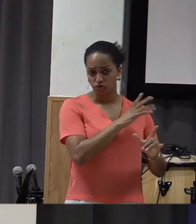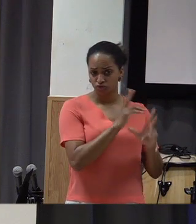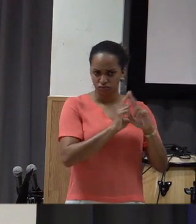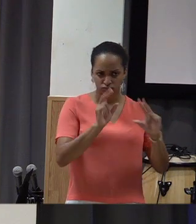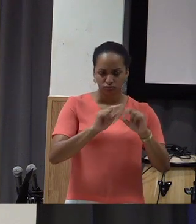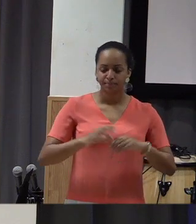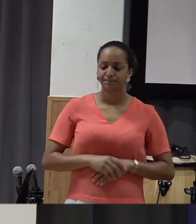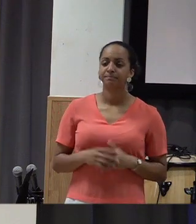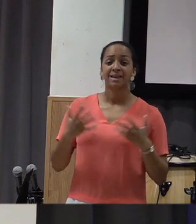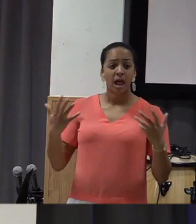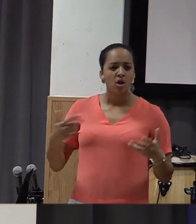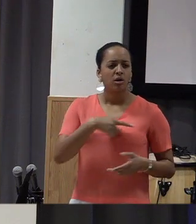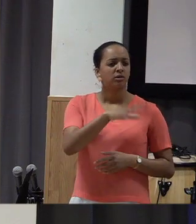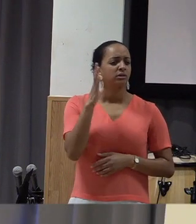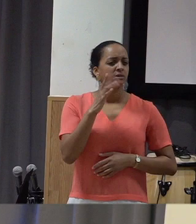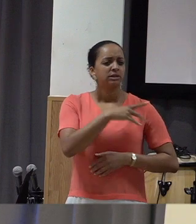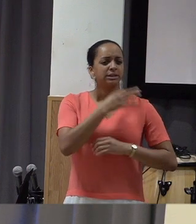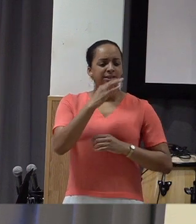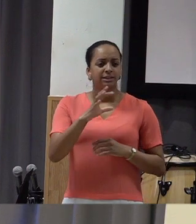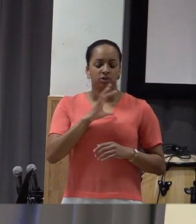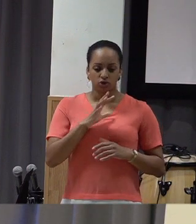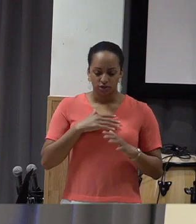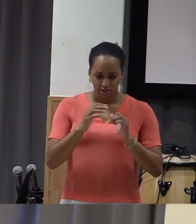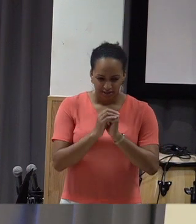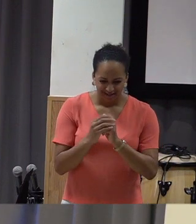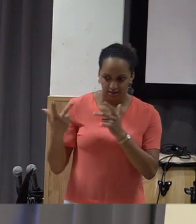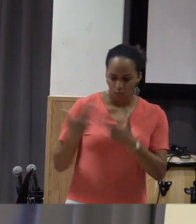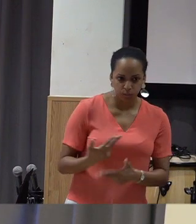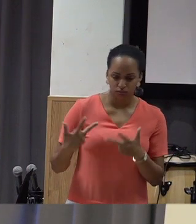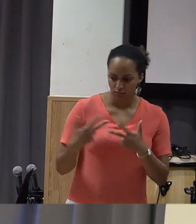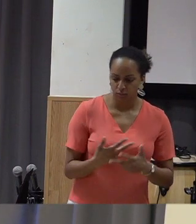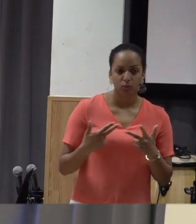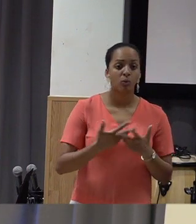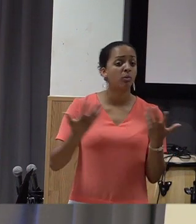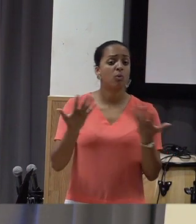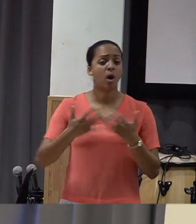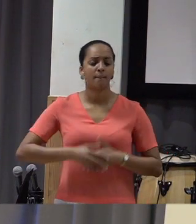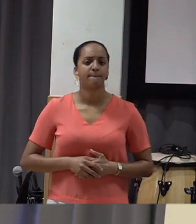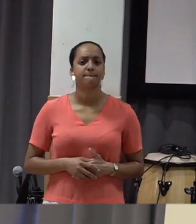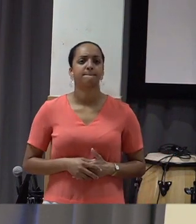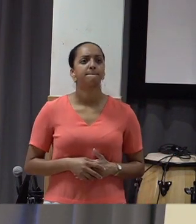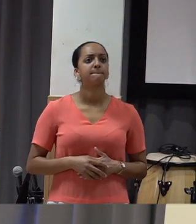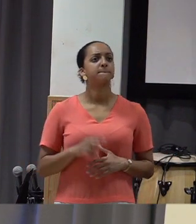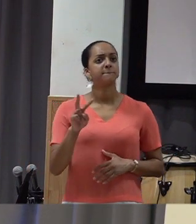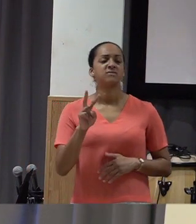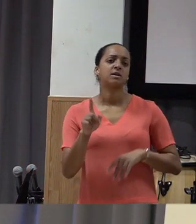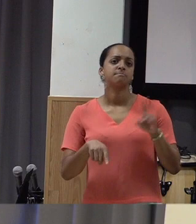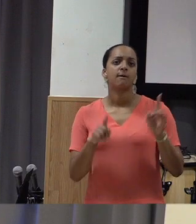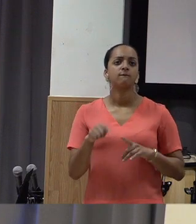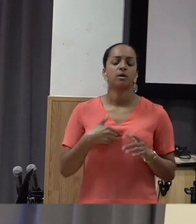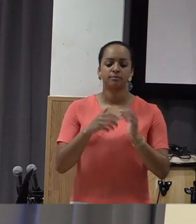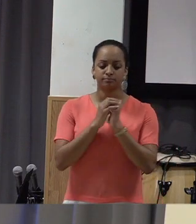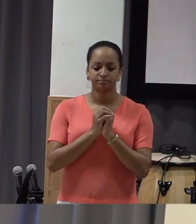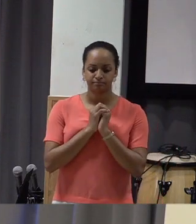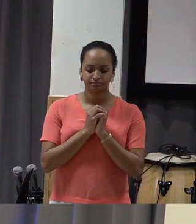Et ce que nous avions vu comme obstacle, pour résumer le message précédent, c'était ceci, c'est que parfois on n'arrive pas à prier parce qu'on manque